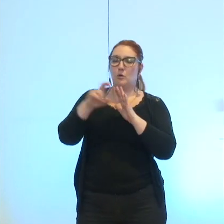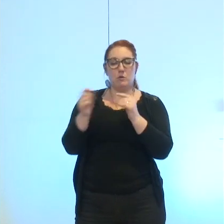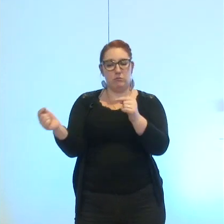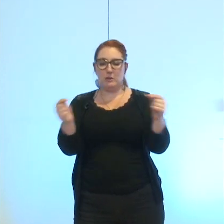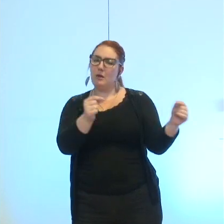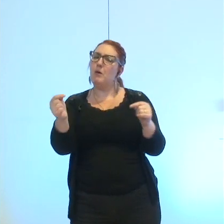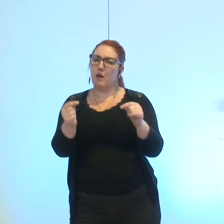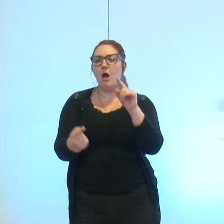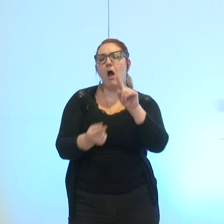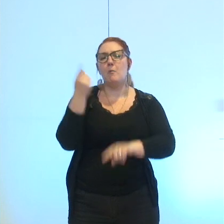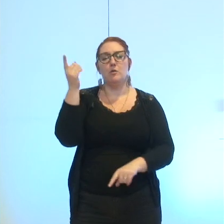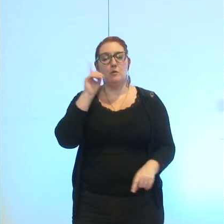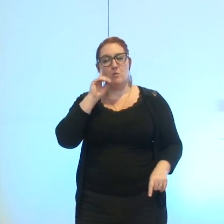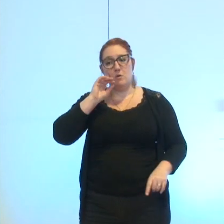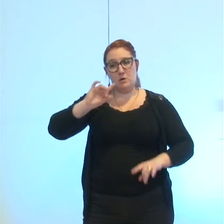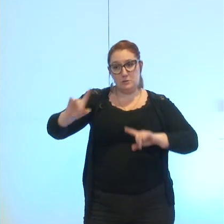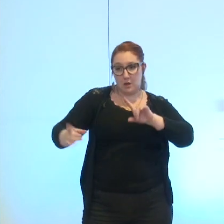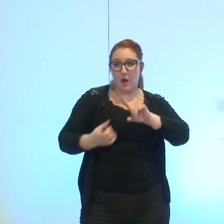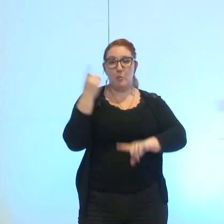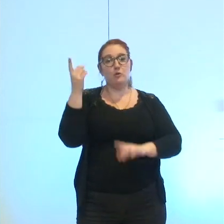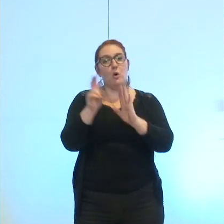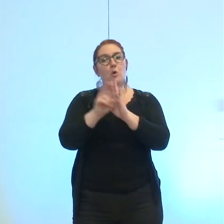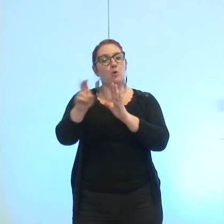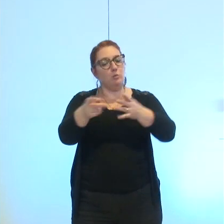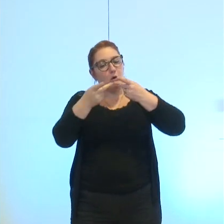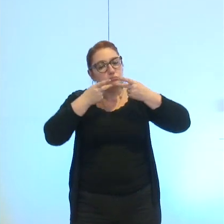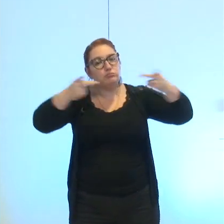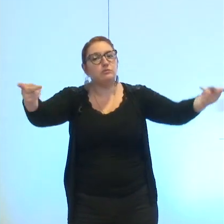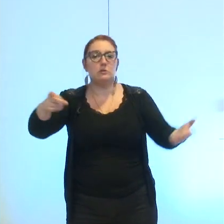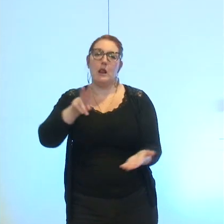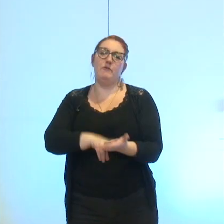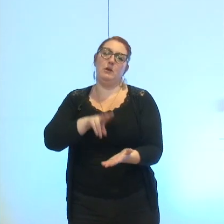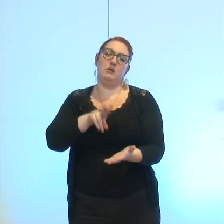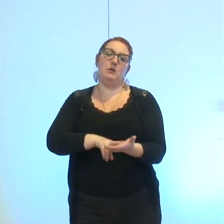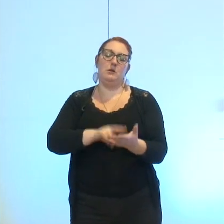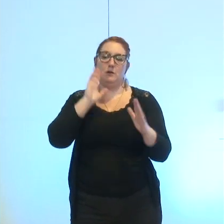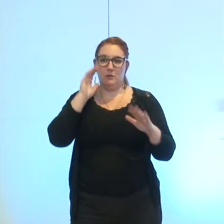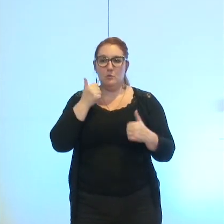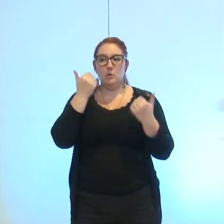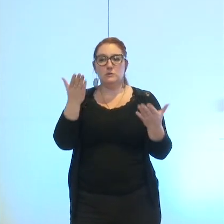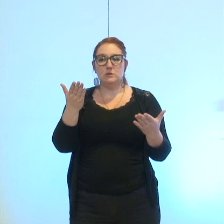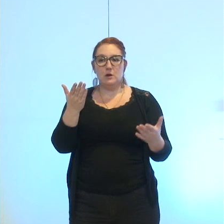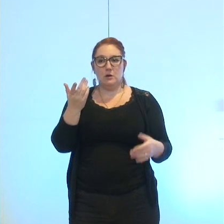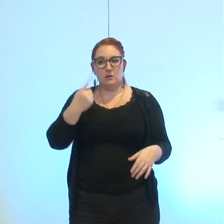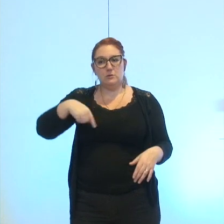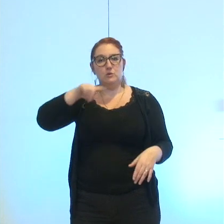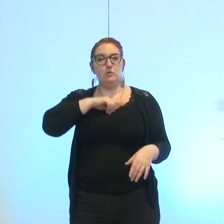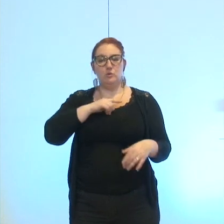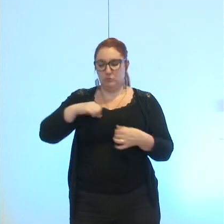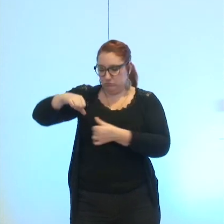car nous devons la vérité au grenoblois c'est d'ailleurs la raison par laquelle nous interviendrons à plusieurs